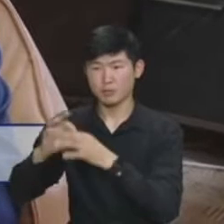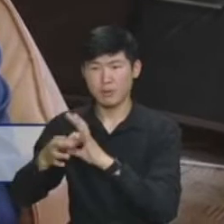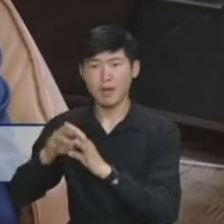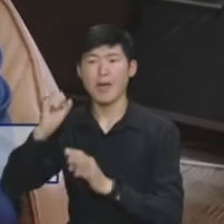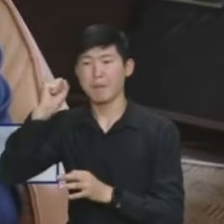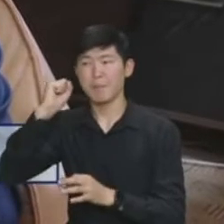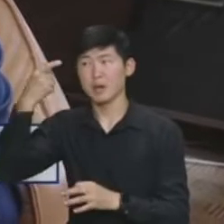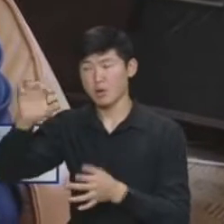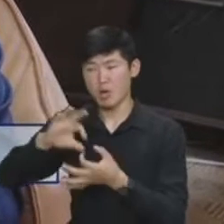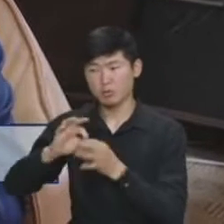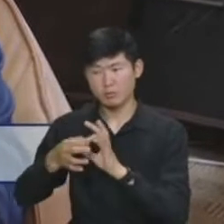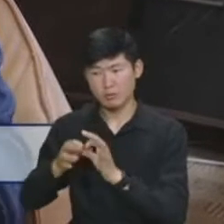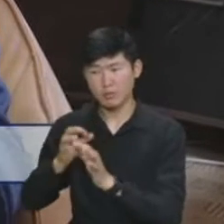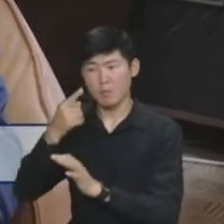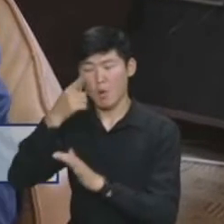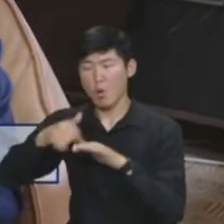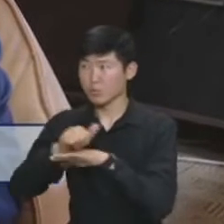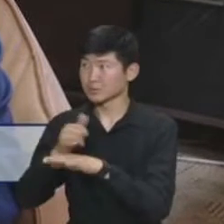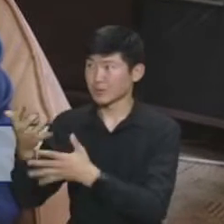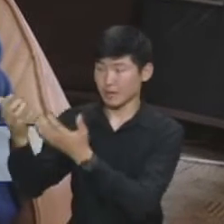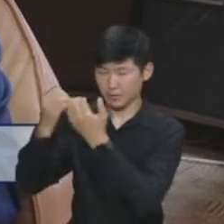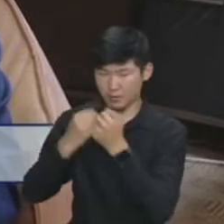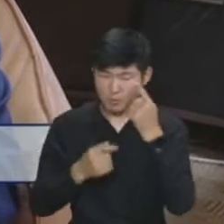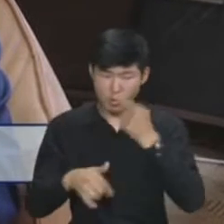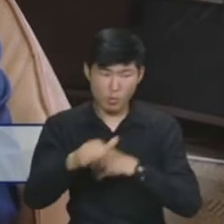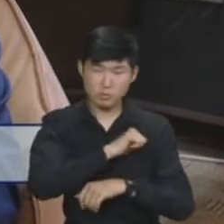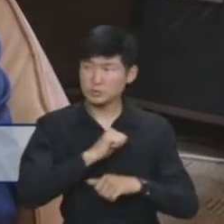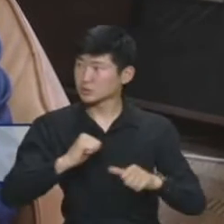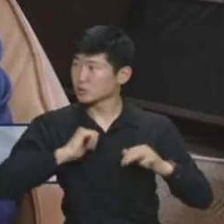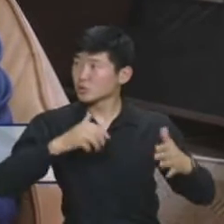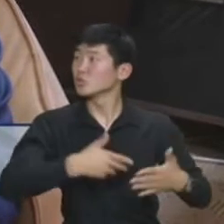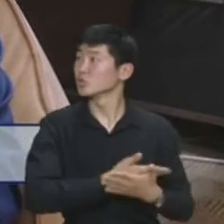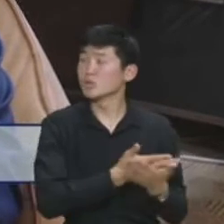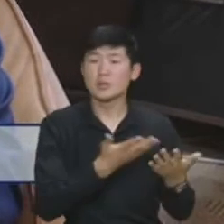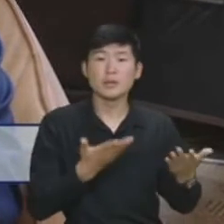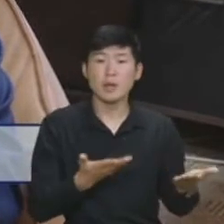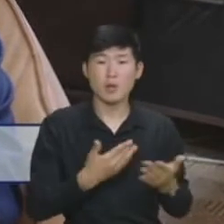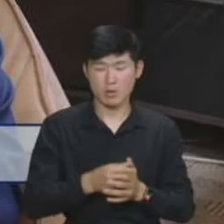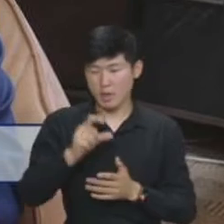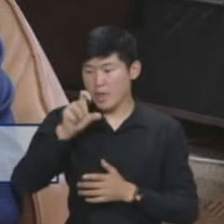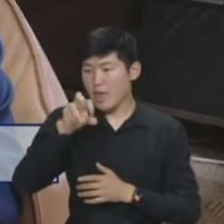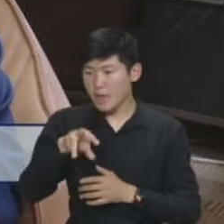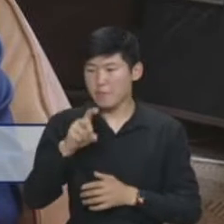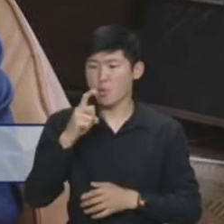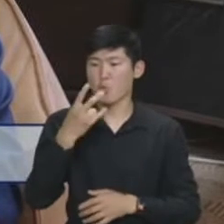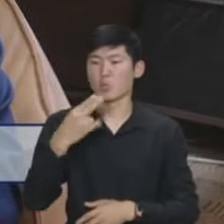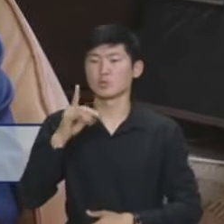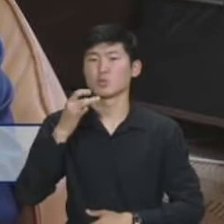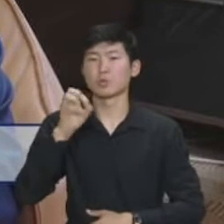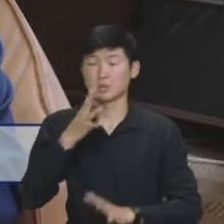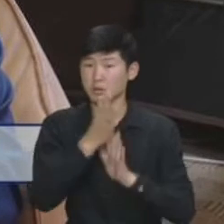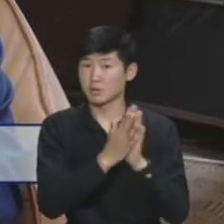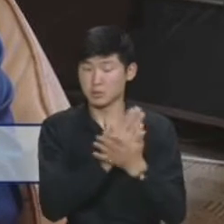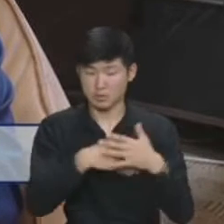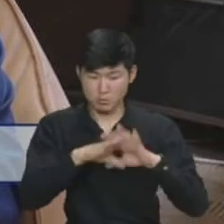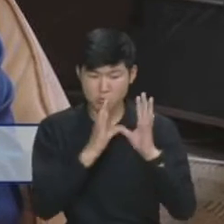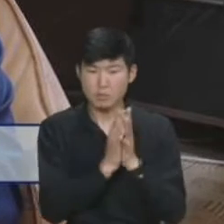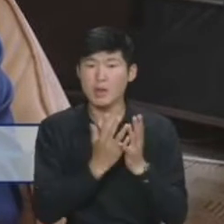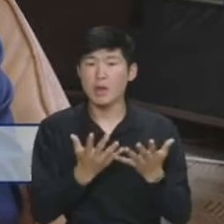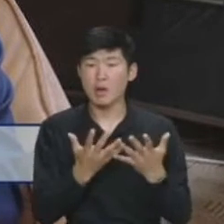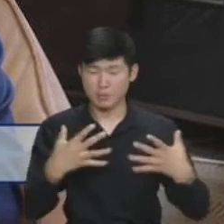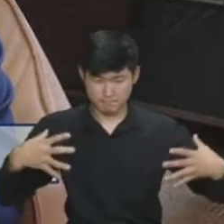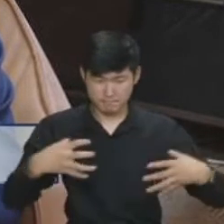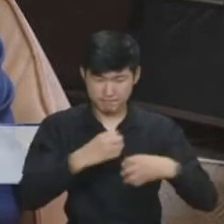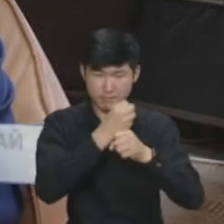юм Монголд оруулж ирэв Монгол улсын иргэдэд одоо хүртэмжтэй болохыг хэрэл нүг ими бүртгэлийн хүн сурталтай яригдаад байна. Энэ бүхнийг л